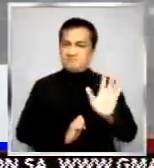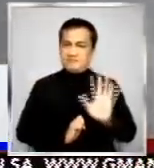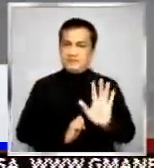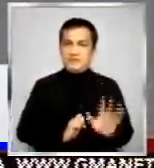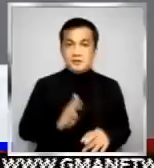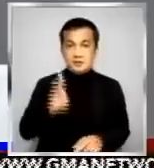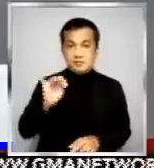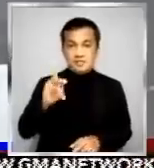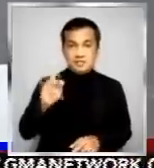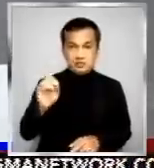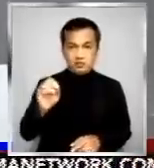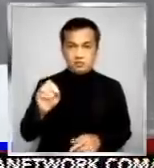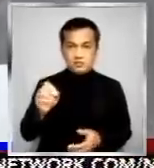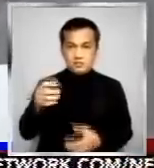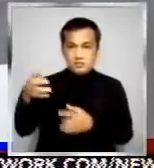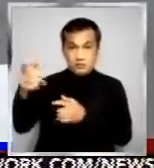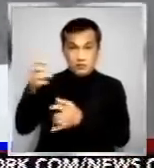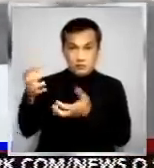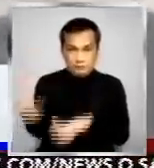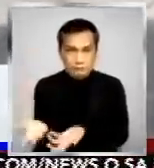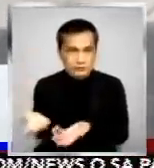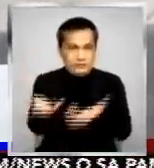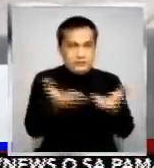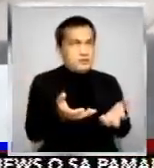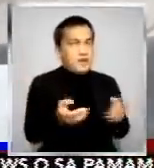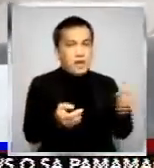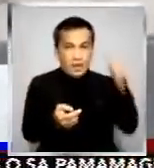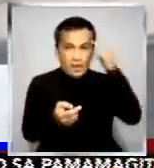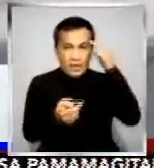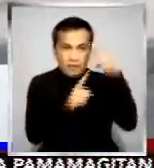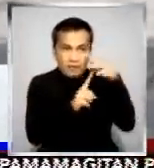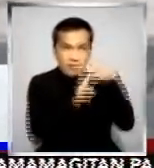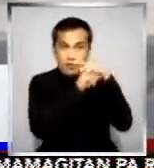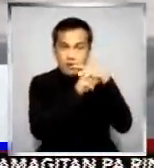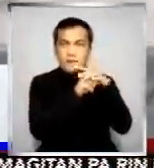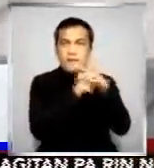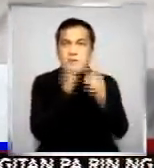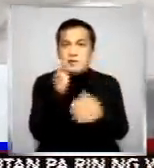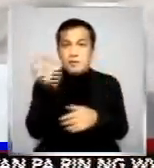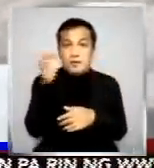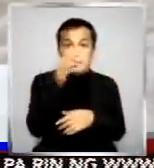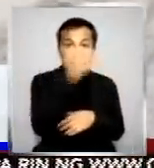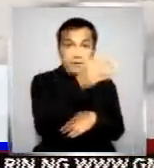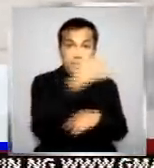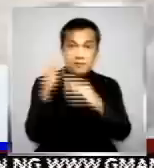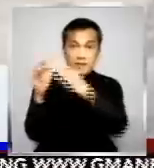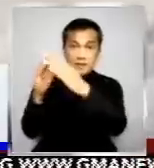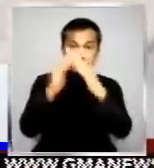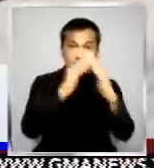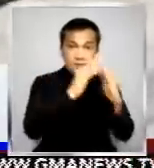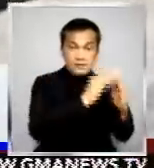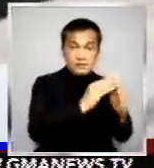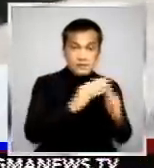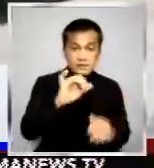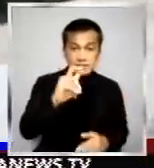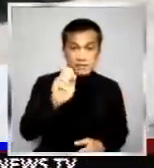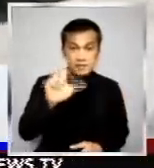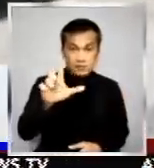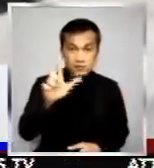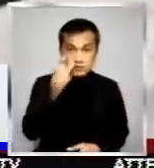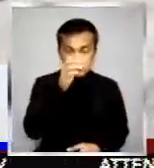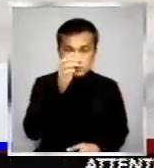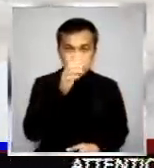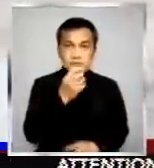kanyang instrumento, naisip niyang magbahay-bahay sa kanilang lugar sa Capitol site sa Cebu para kumita